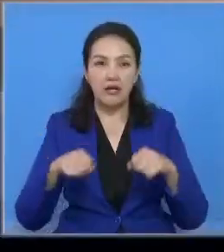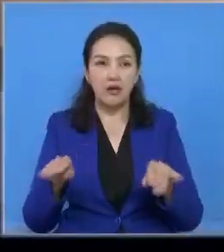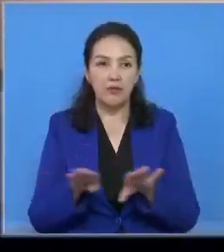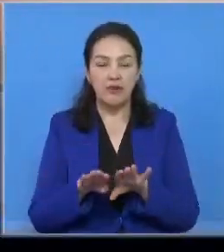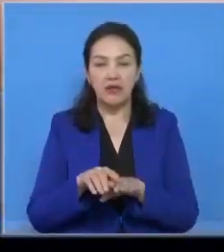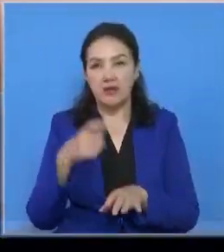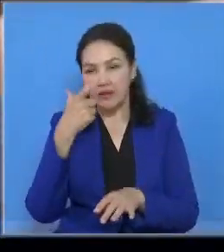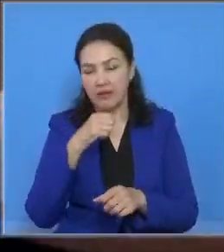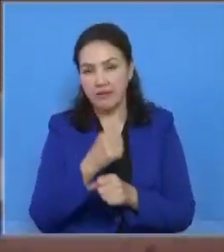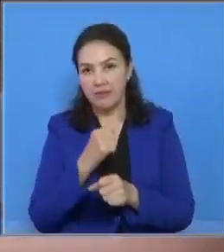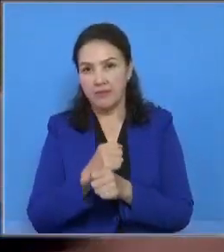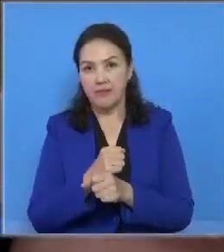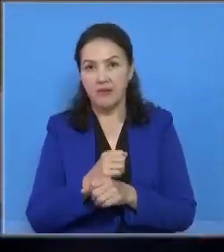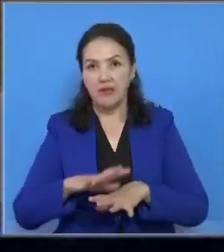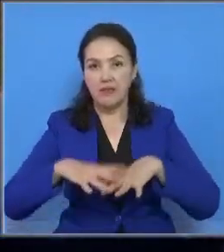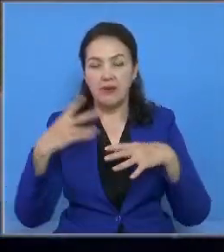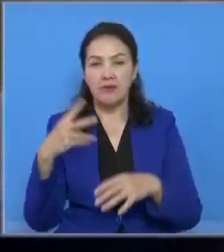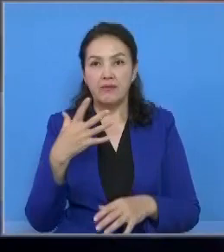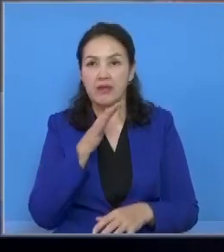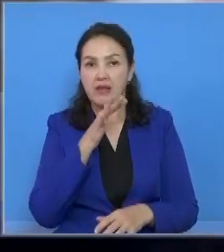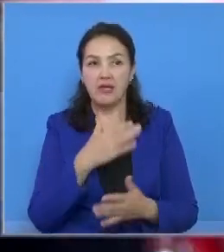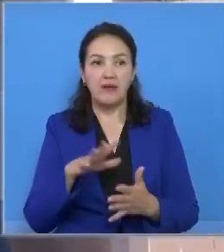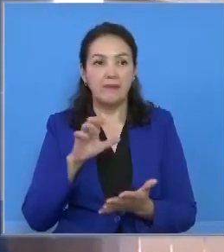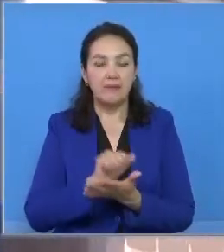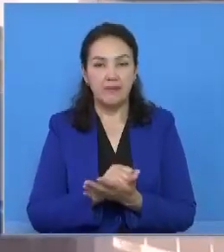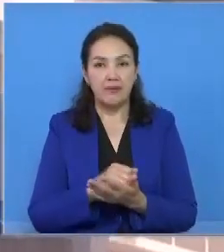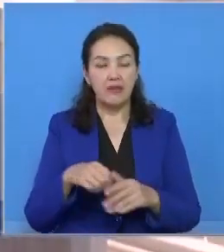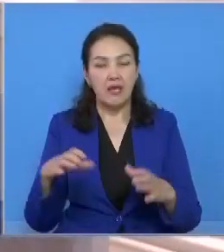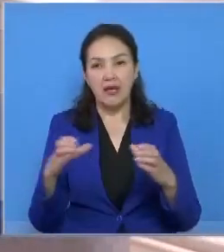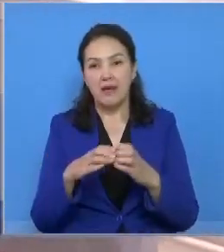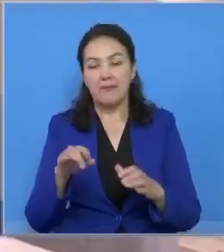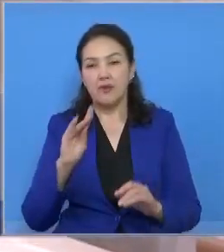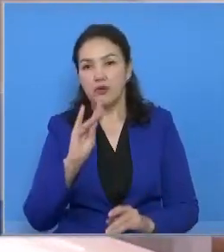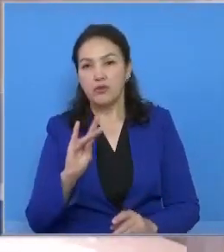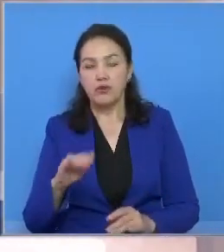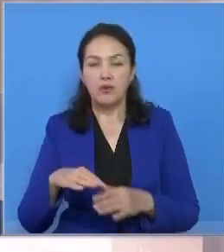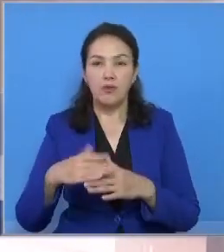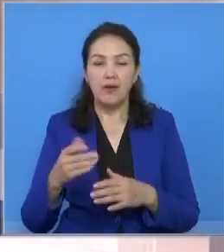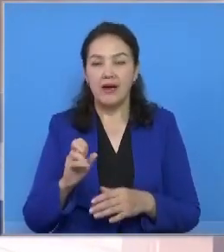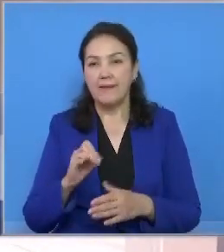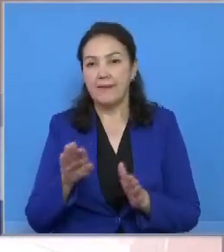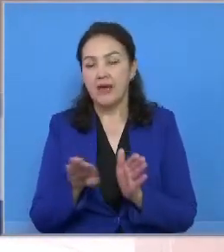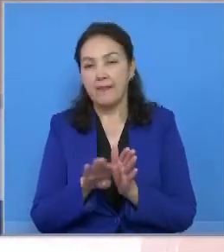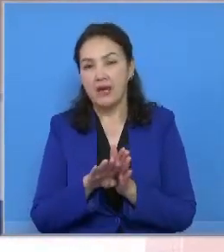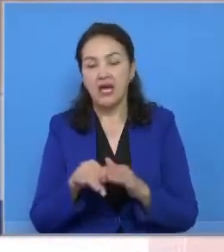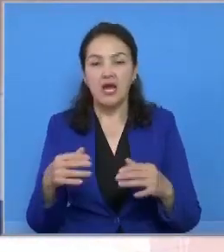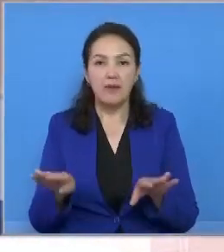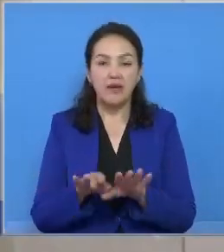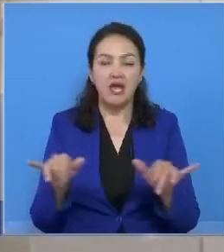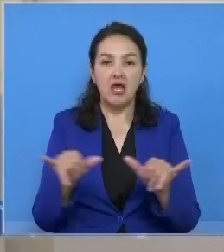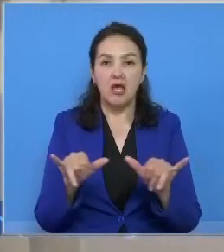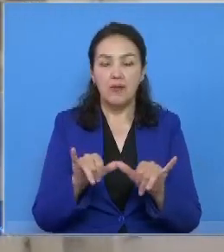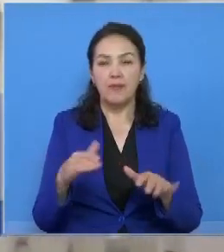также собственным производством. Более 25 лет компания занимается производством стульев и кресел, корпусной, мягкой мебели, а также